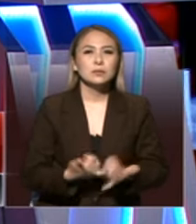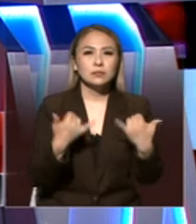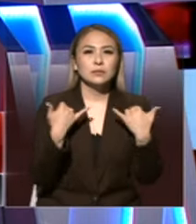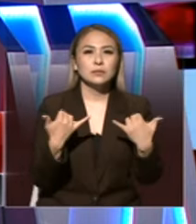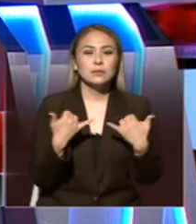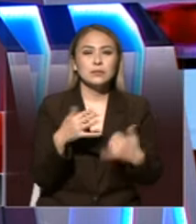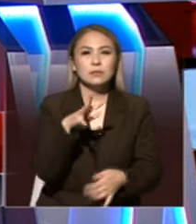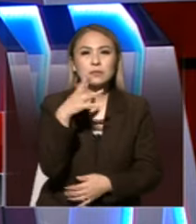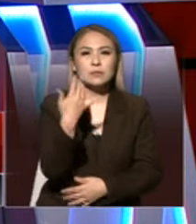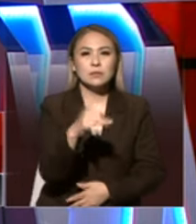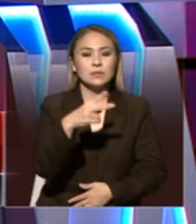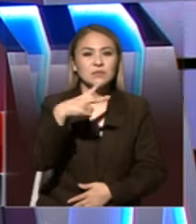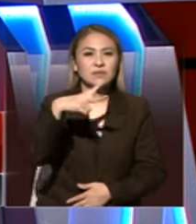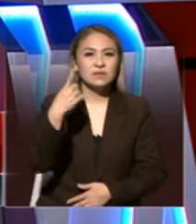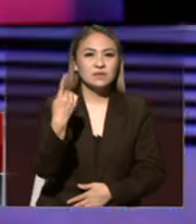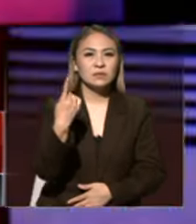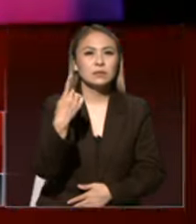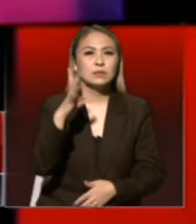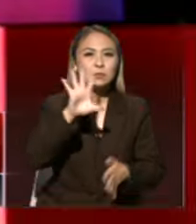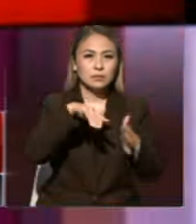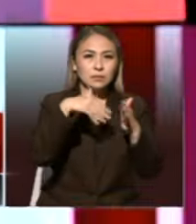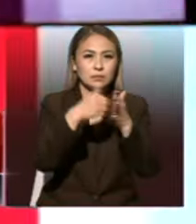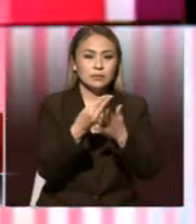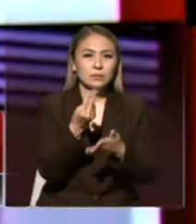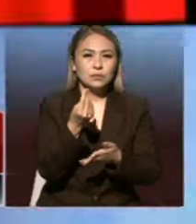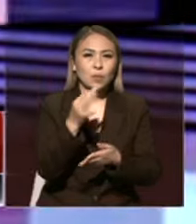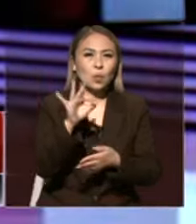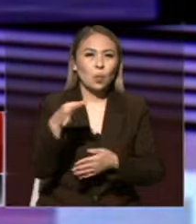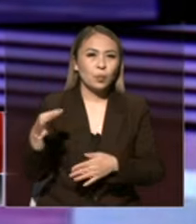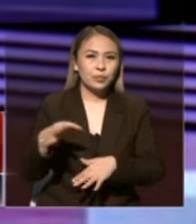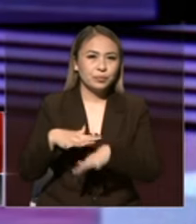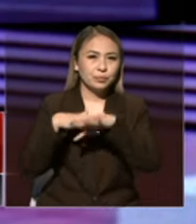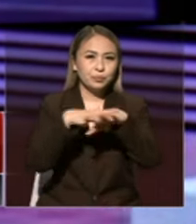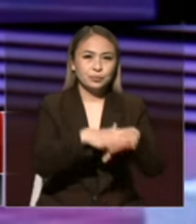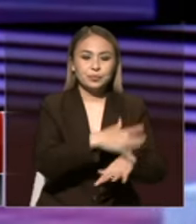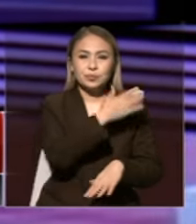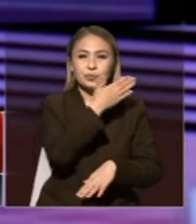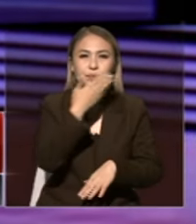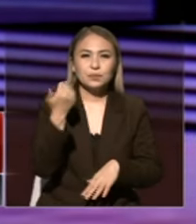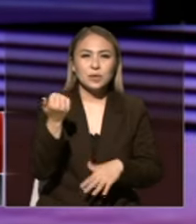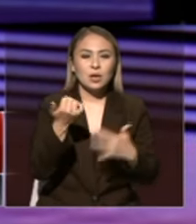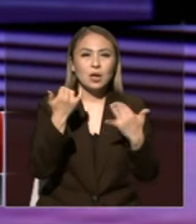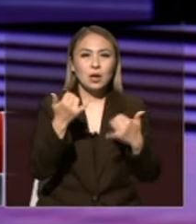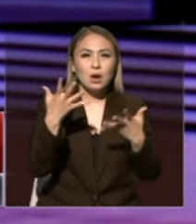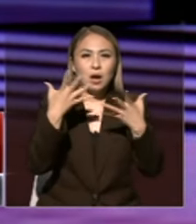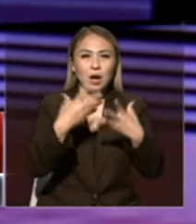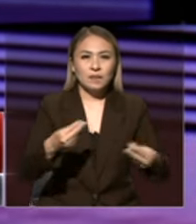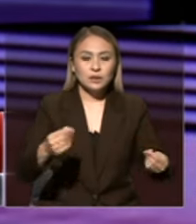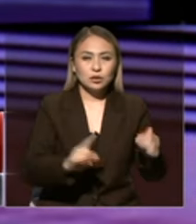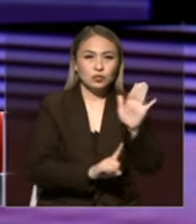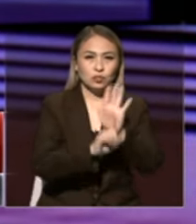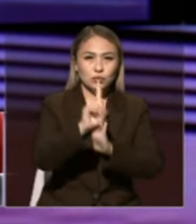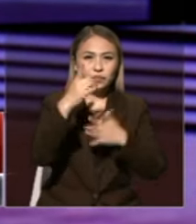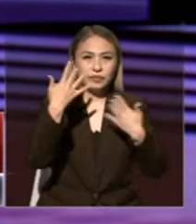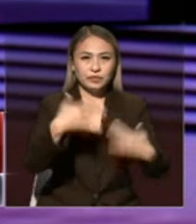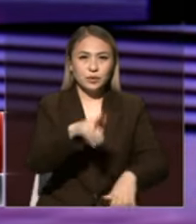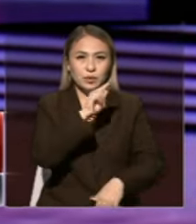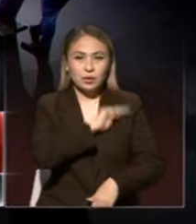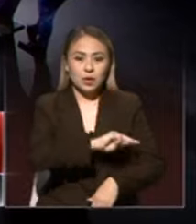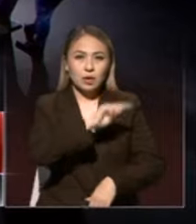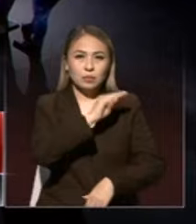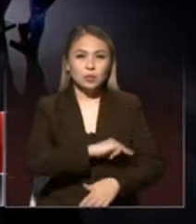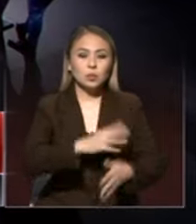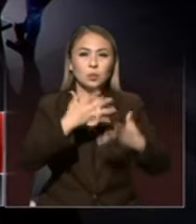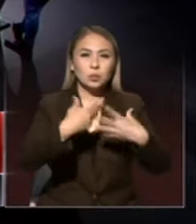мамыр айының 21-і әлі көктен ақша түскен жоқ. Ал енді қазір көктемгі дала жұмыстары басталып жатыр.